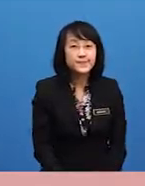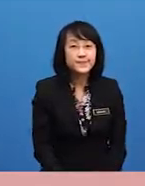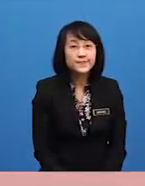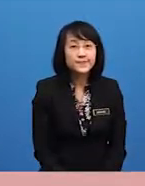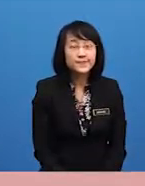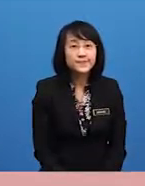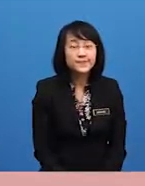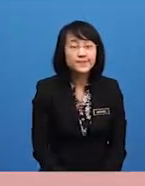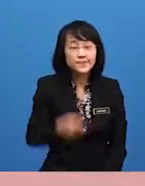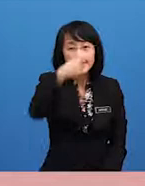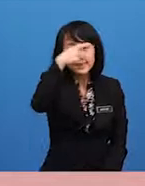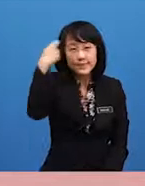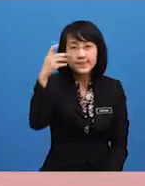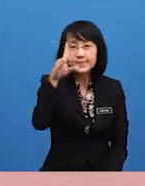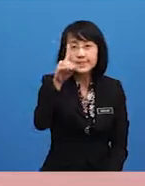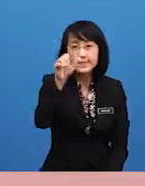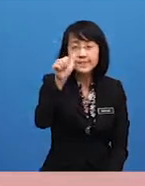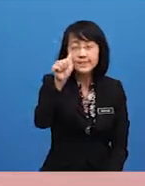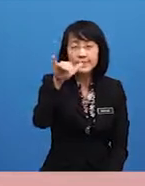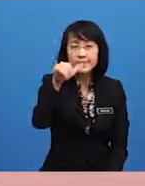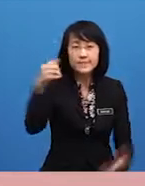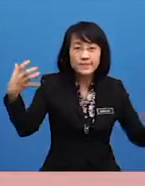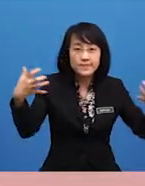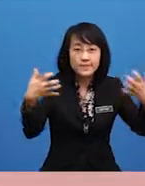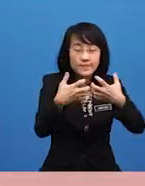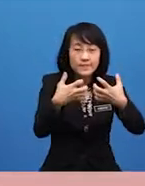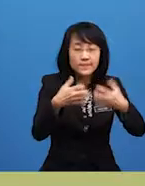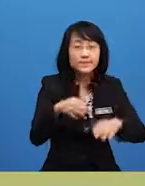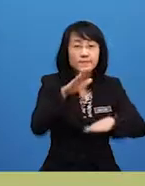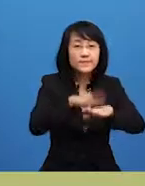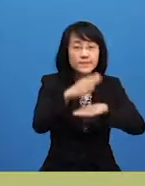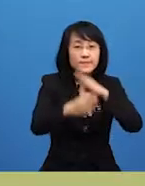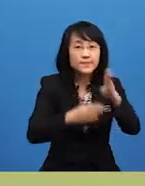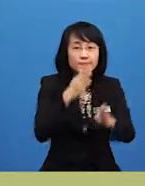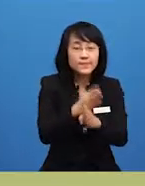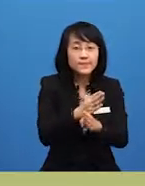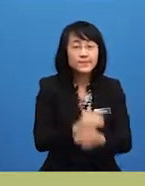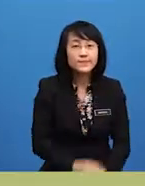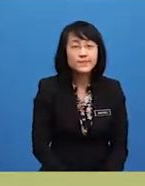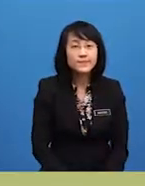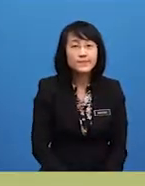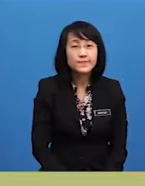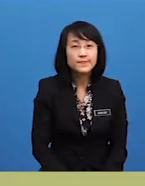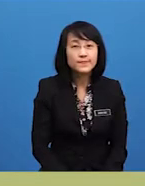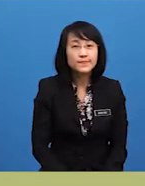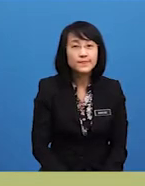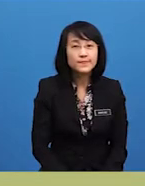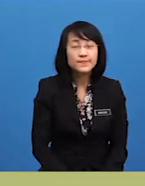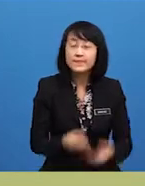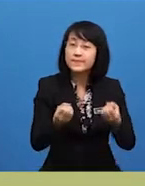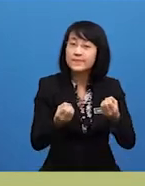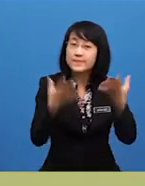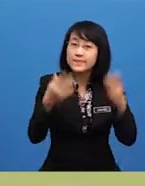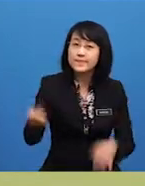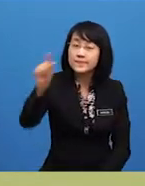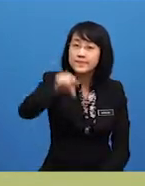disebabkan daya mampatan pada kerak bumi. Murid-murid, Kebanyakan banjaran terbentuk